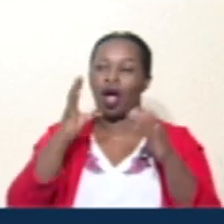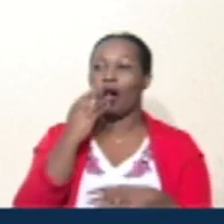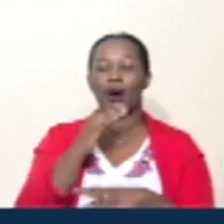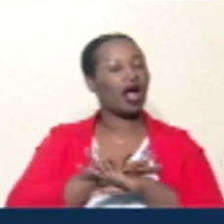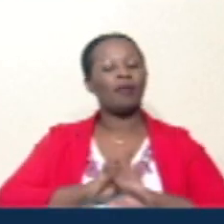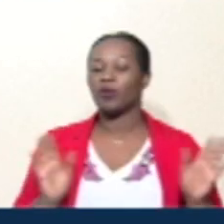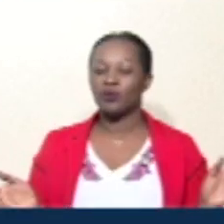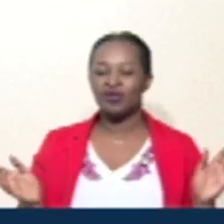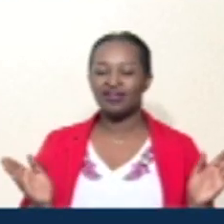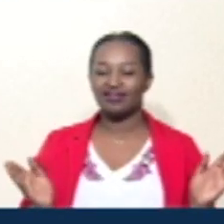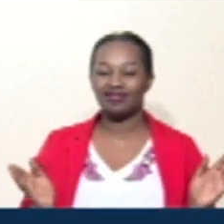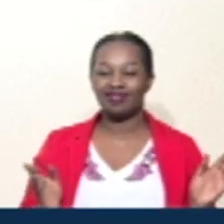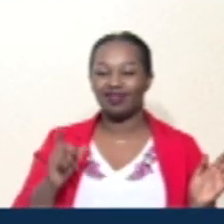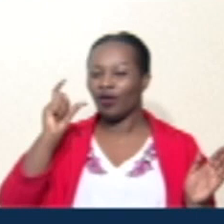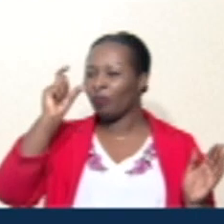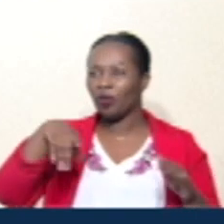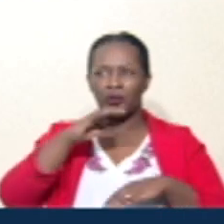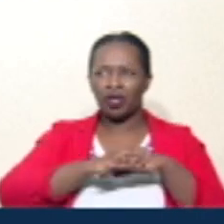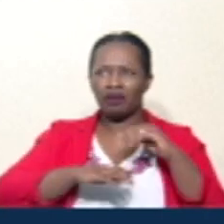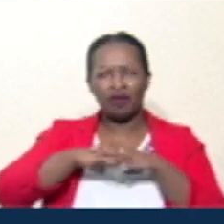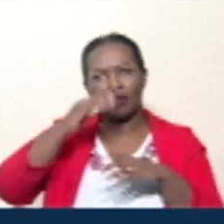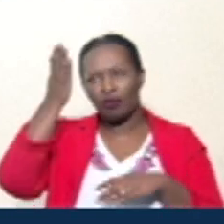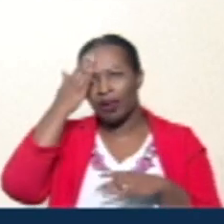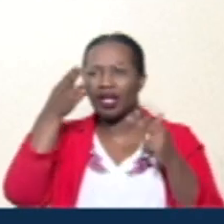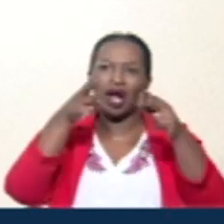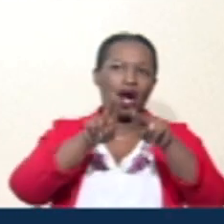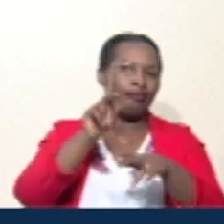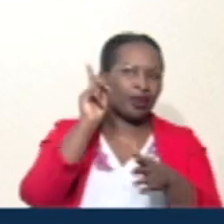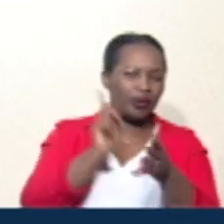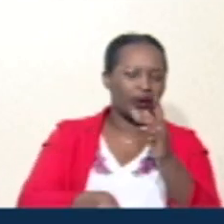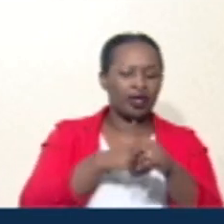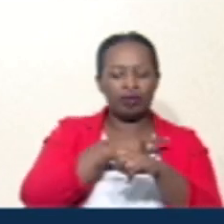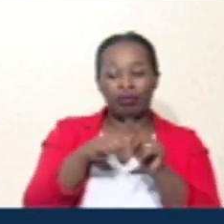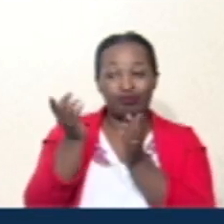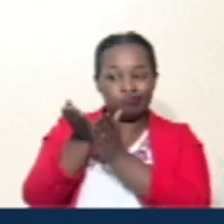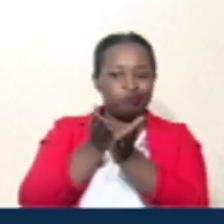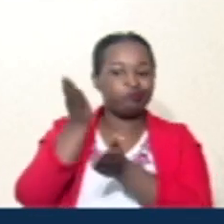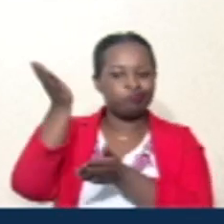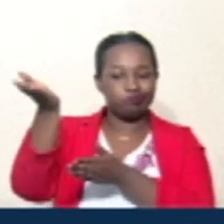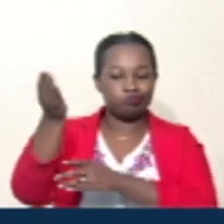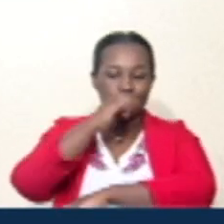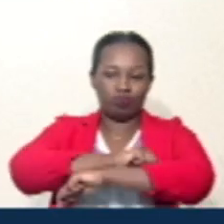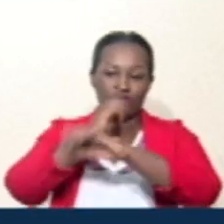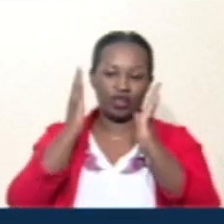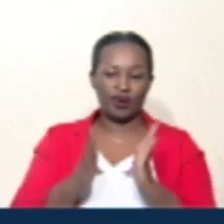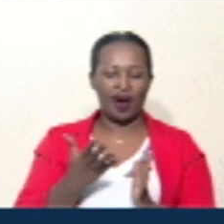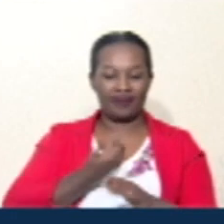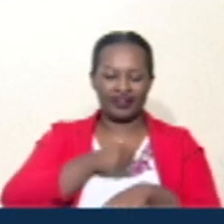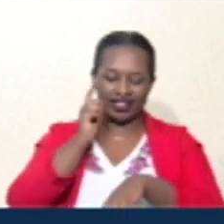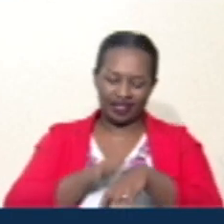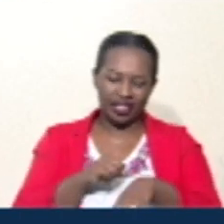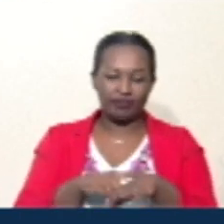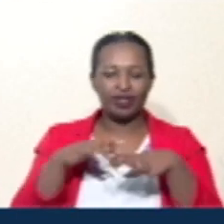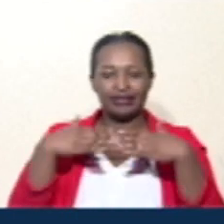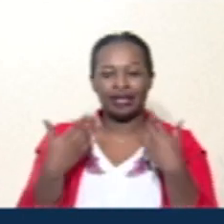gusa, ku buryo umuntu atazi ngo bigenda bite, ariko kubera ko iyo serivisi hari, umunyeshuri azafite umwanya cyangwa